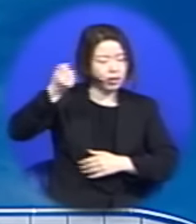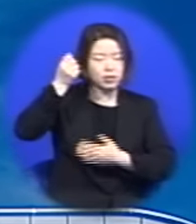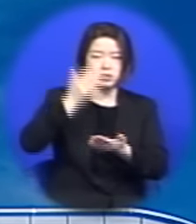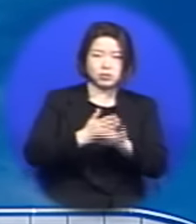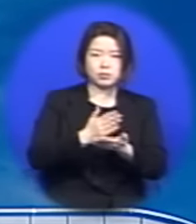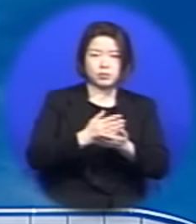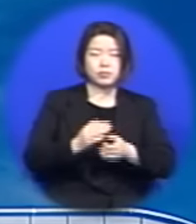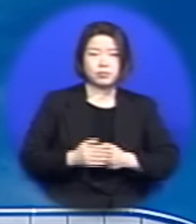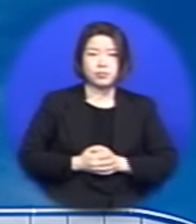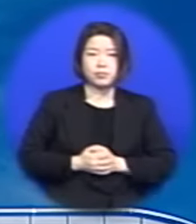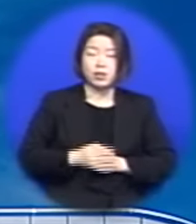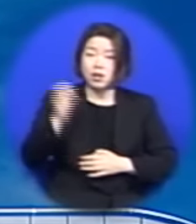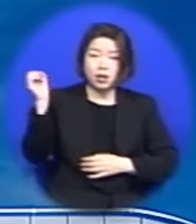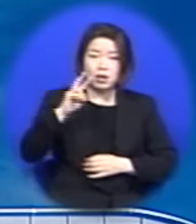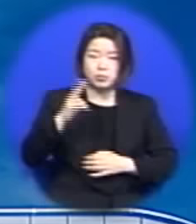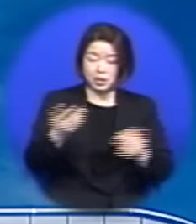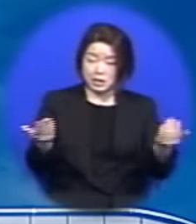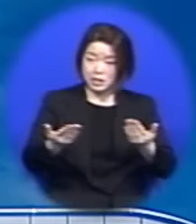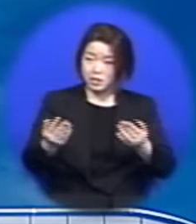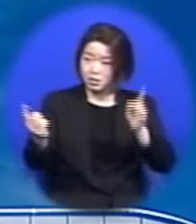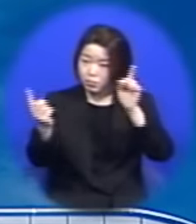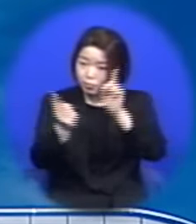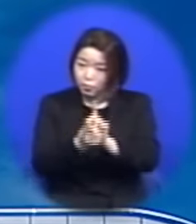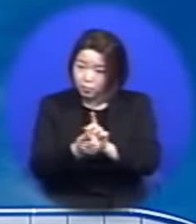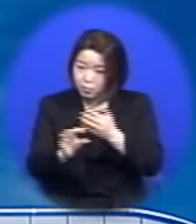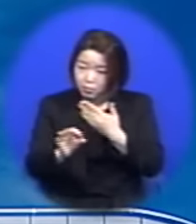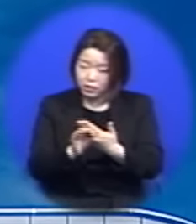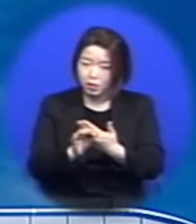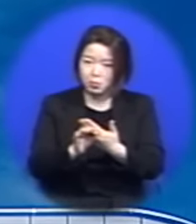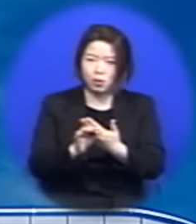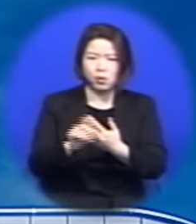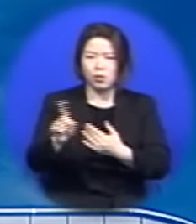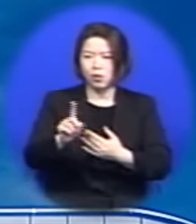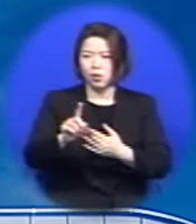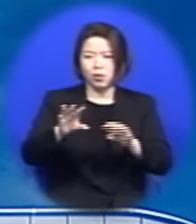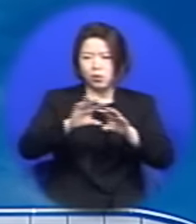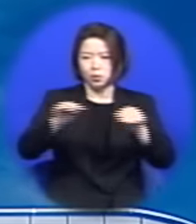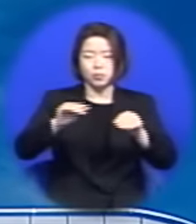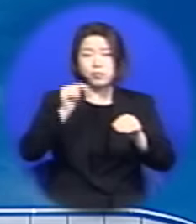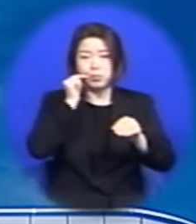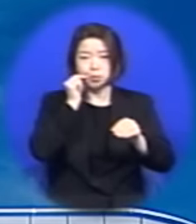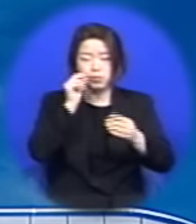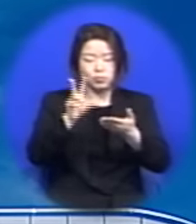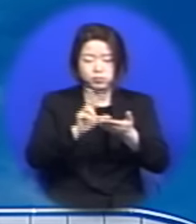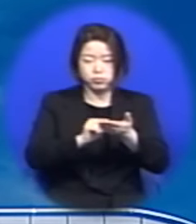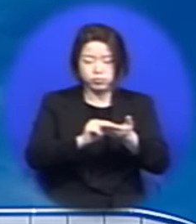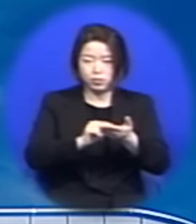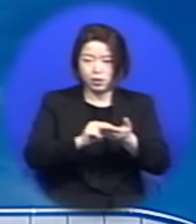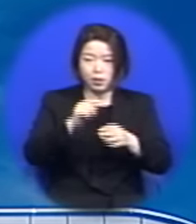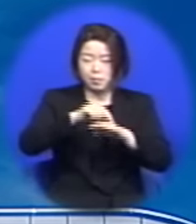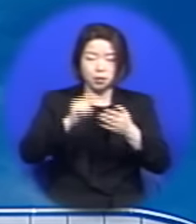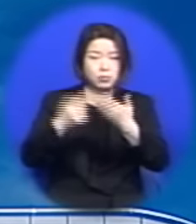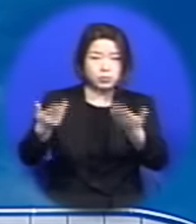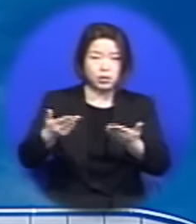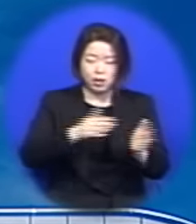됩니다 갑자기 일이 닥치면 그때는 걷잡을 수가 없게 돼요 준비되지 않은